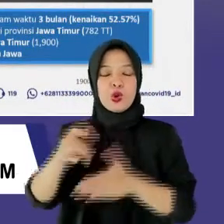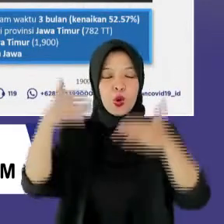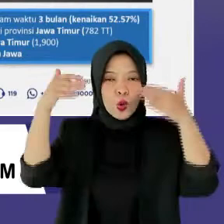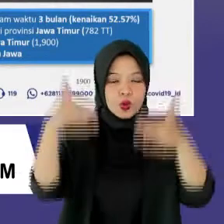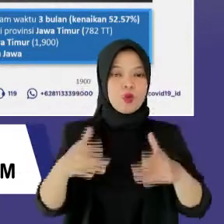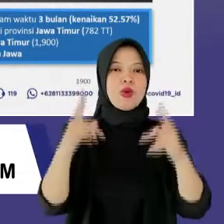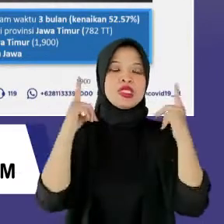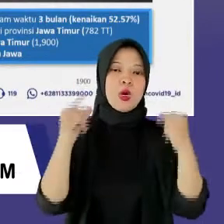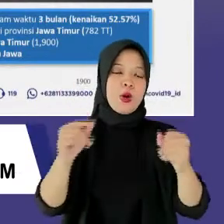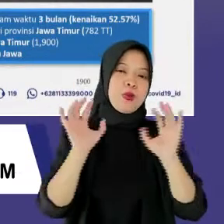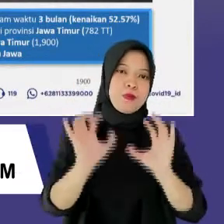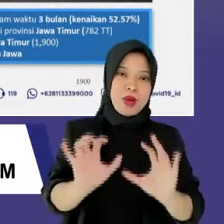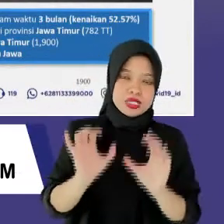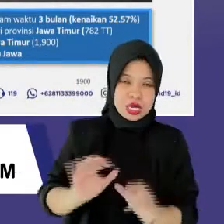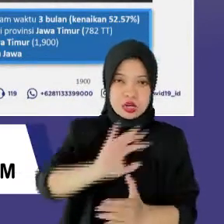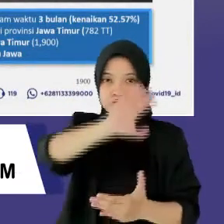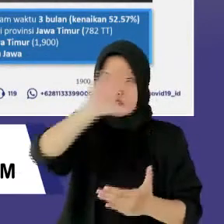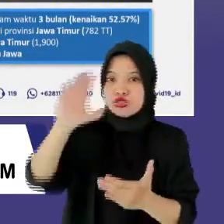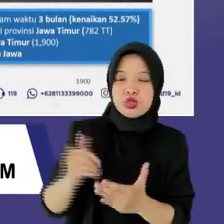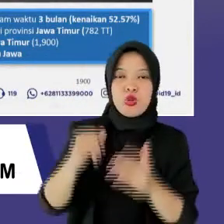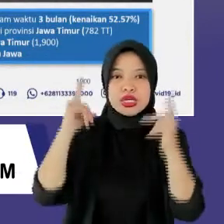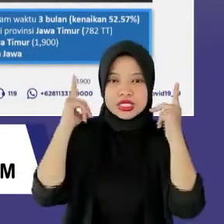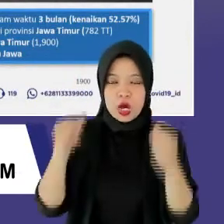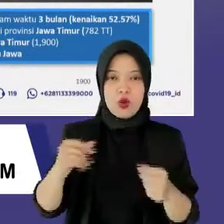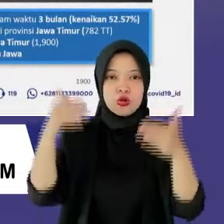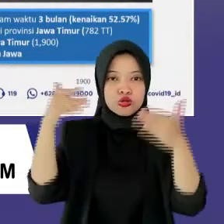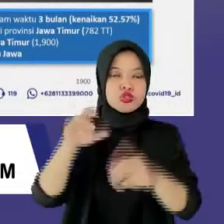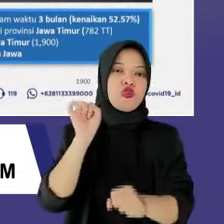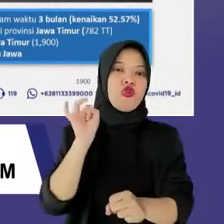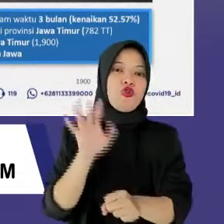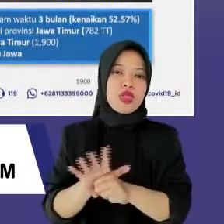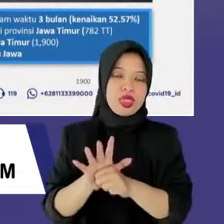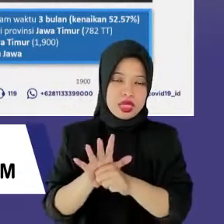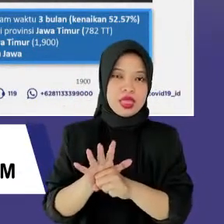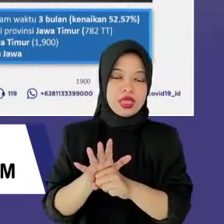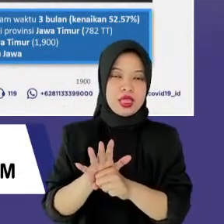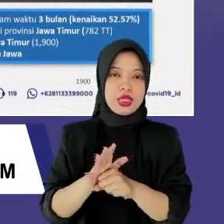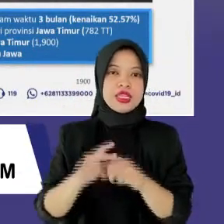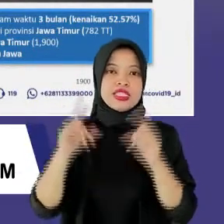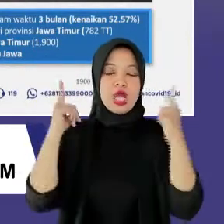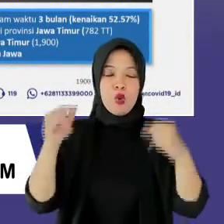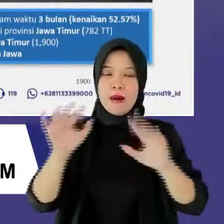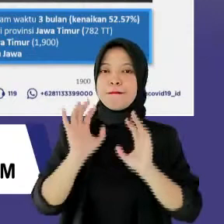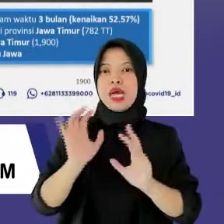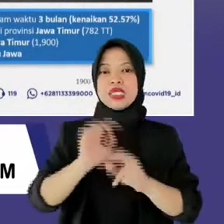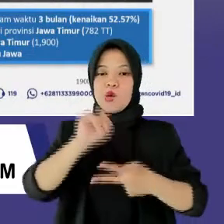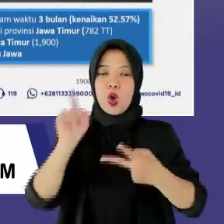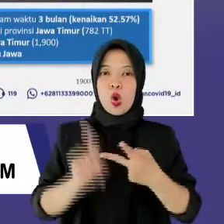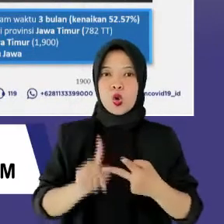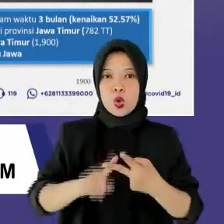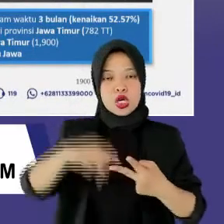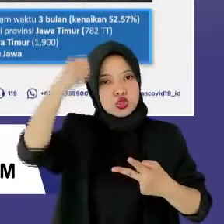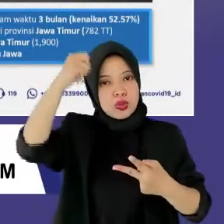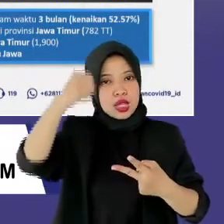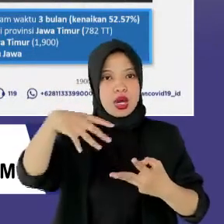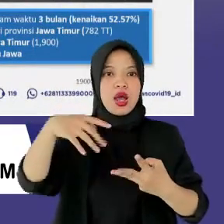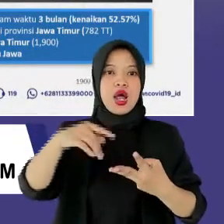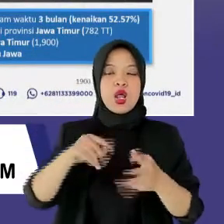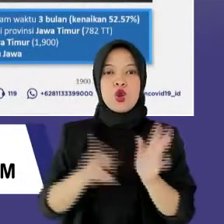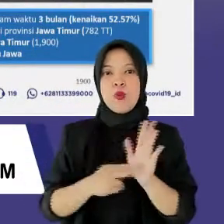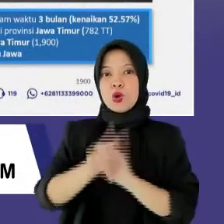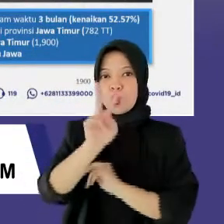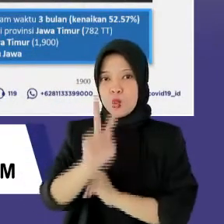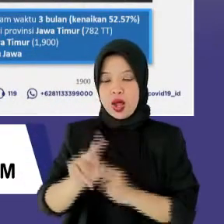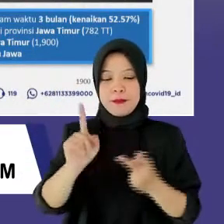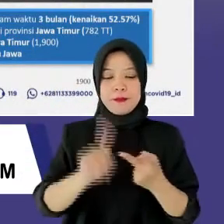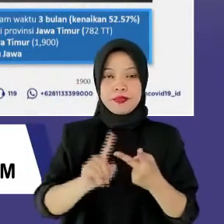Pulau Jawa dari total keseluruhan tempat tidur intensif untuk COVID-19 yang ada di nasional. Kemudian di sini juga ada Pulau Sumatera, peringkat